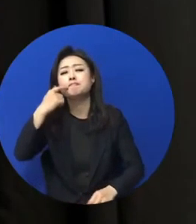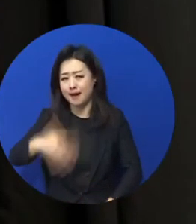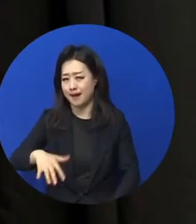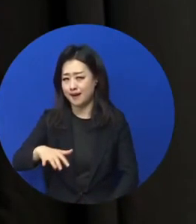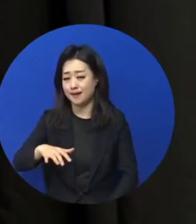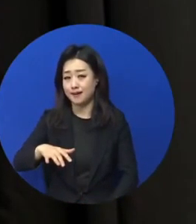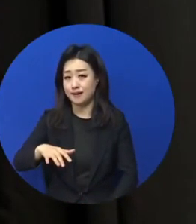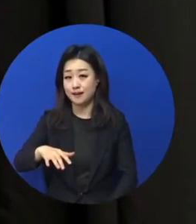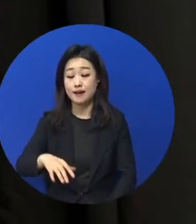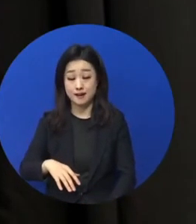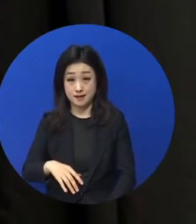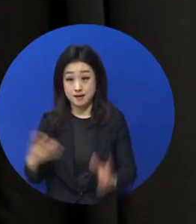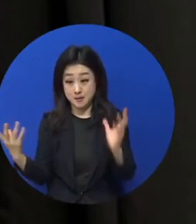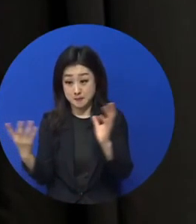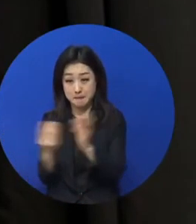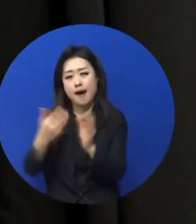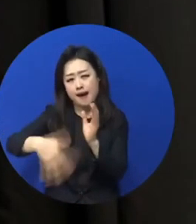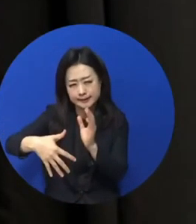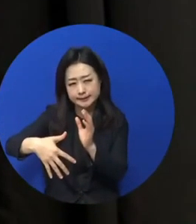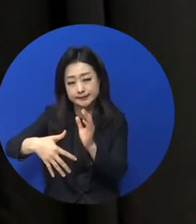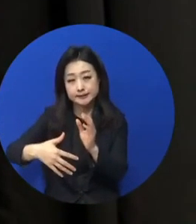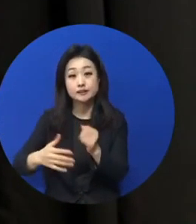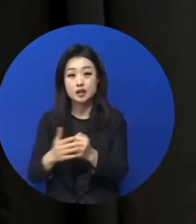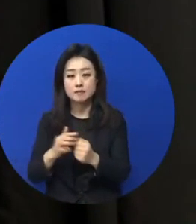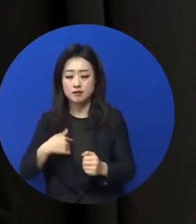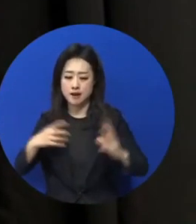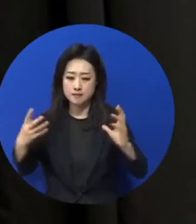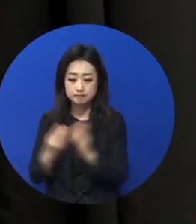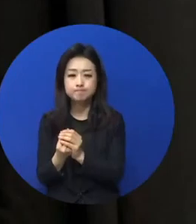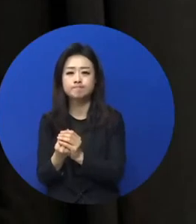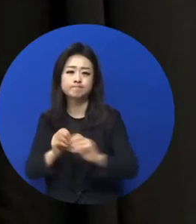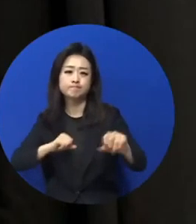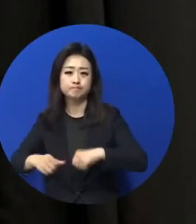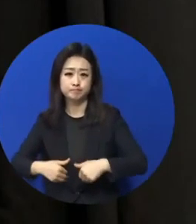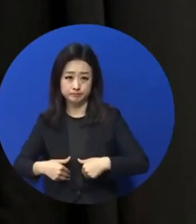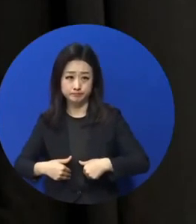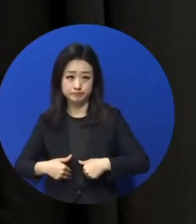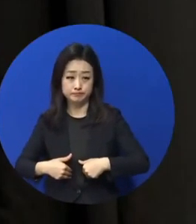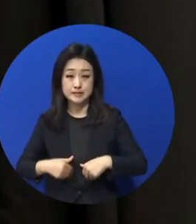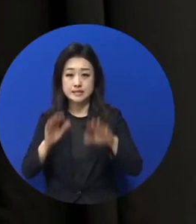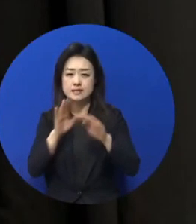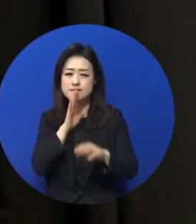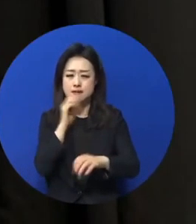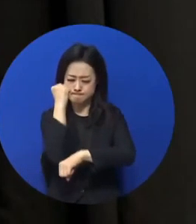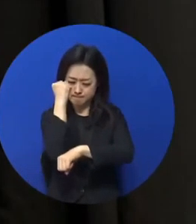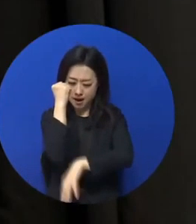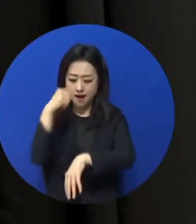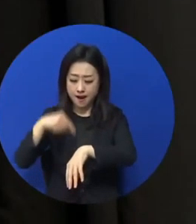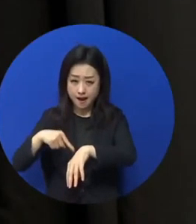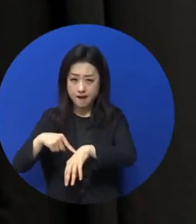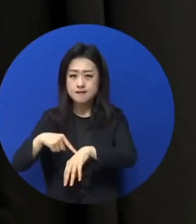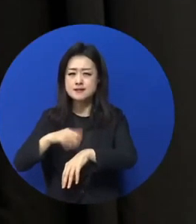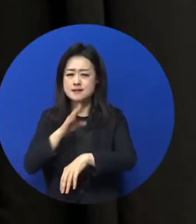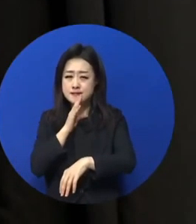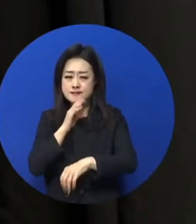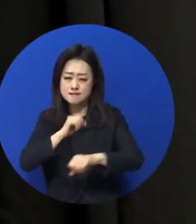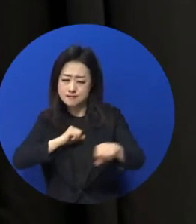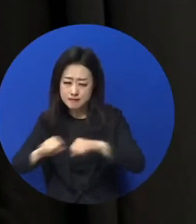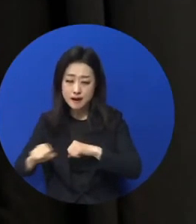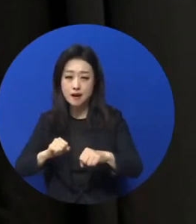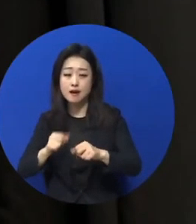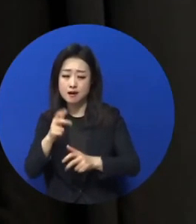아닙니다. 완성시켜야 합니다. 이제는 뿌리를 내고 다져야 할 때입니다.